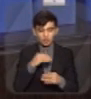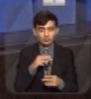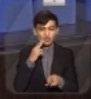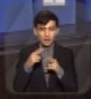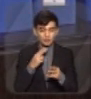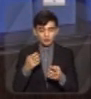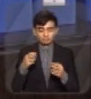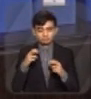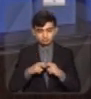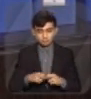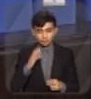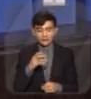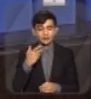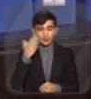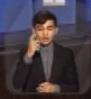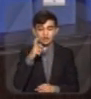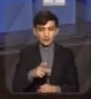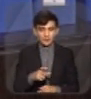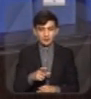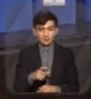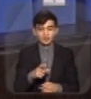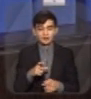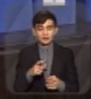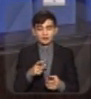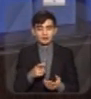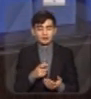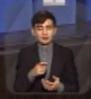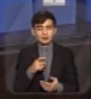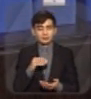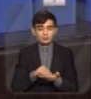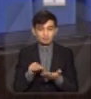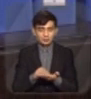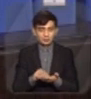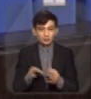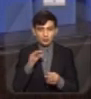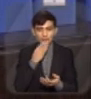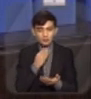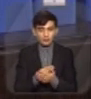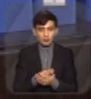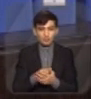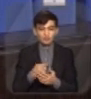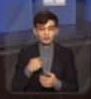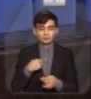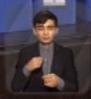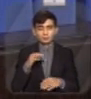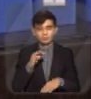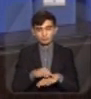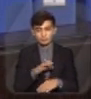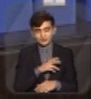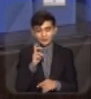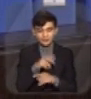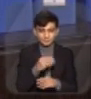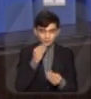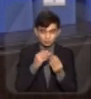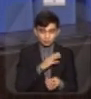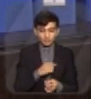жалобу. И когда человек, значит, описывает свое состояние, возможно, после посещения